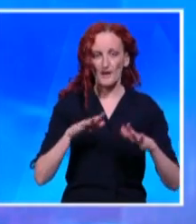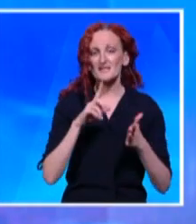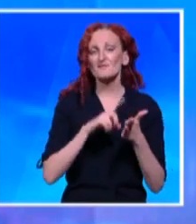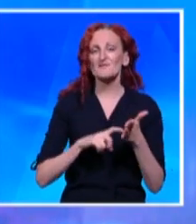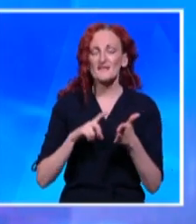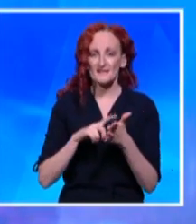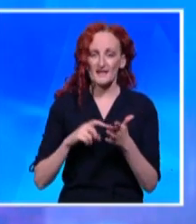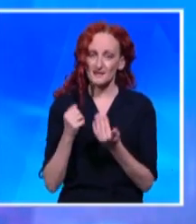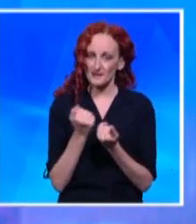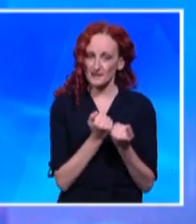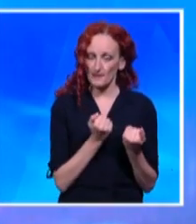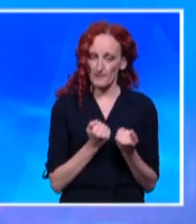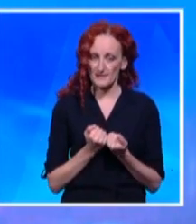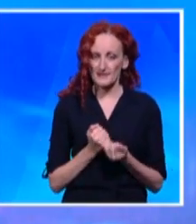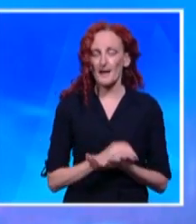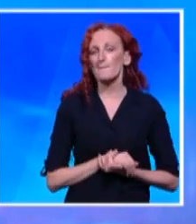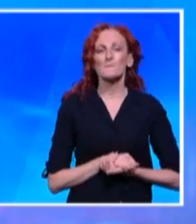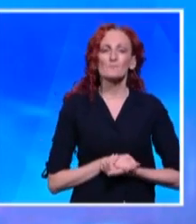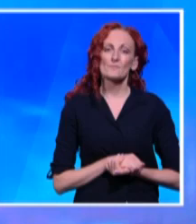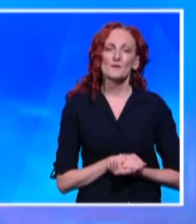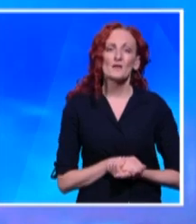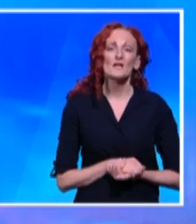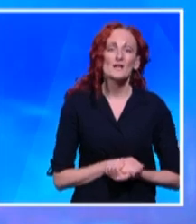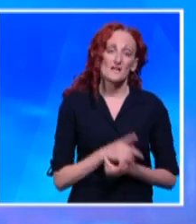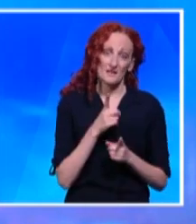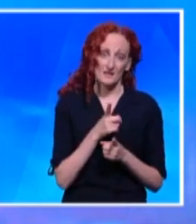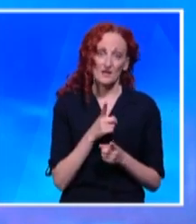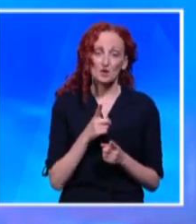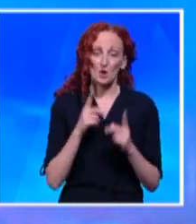засегнатите региони и на базата на този анализ